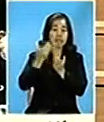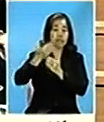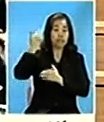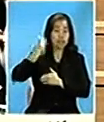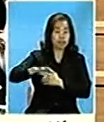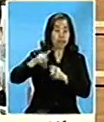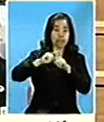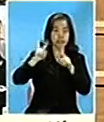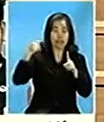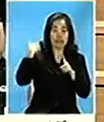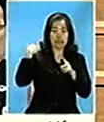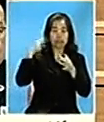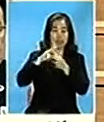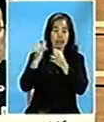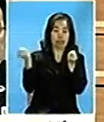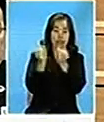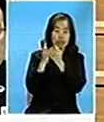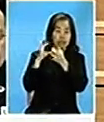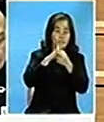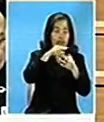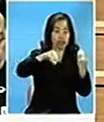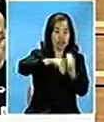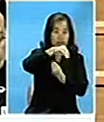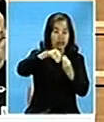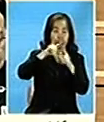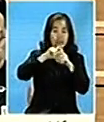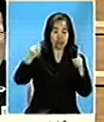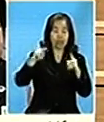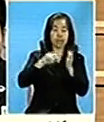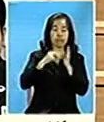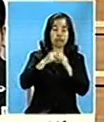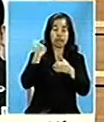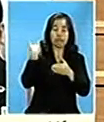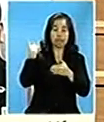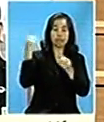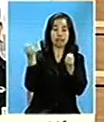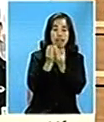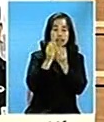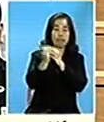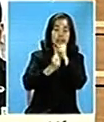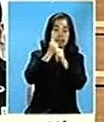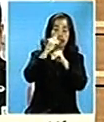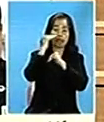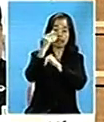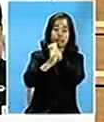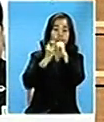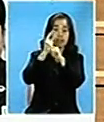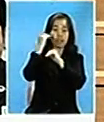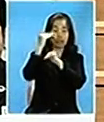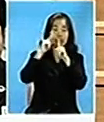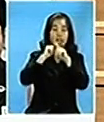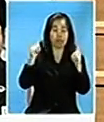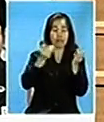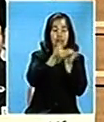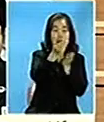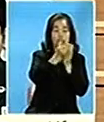ะมีผลต่อเศรษฐกิจแต่ก็เป็นผลระยะสั้นจะมีผลปีต่อปีเท่านั้นแต่รายจ่ายการล